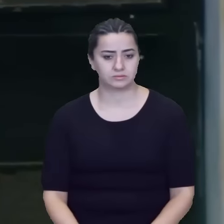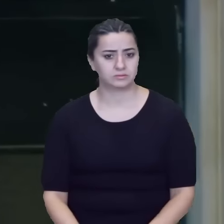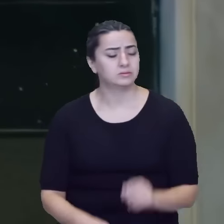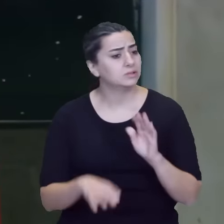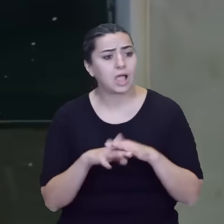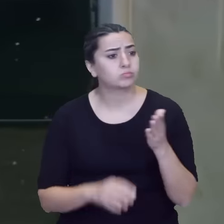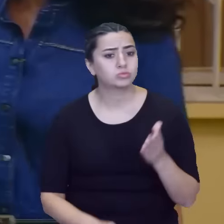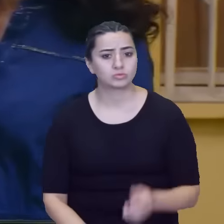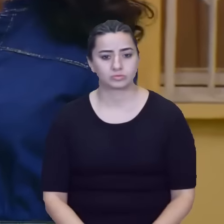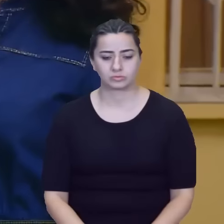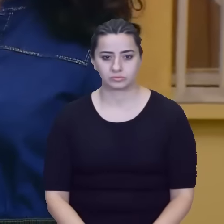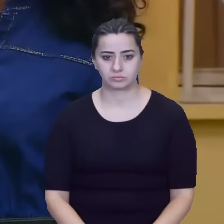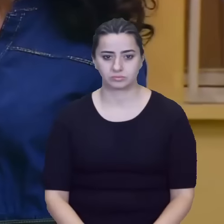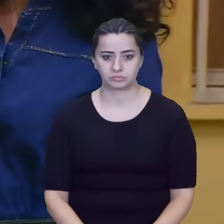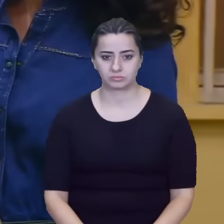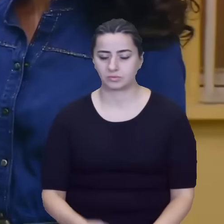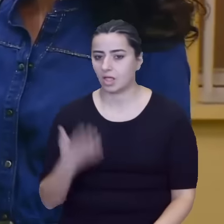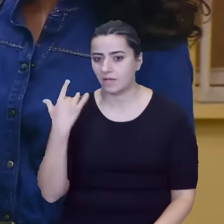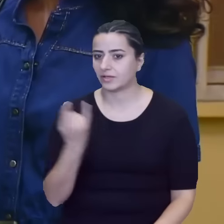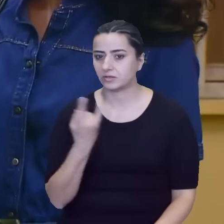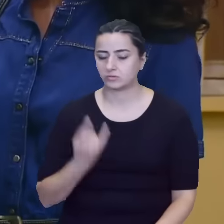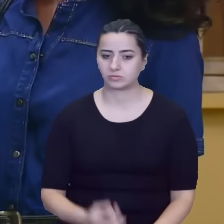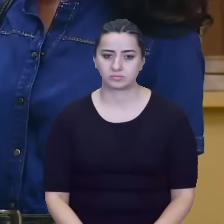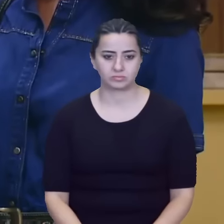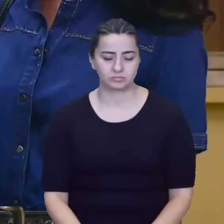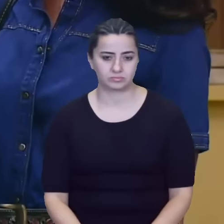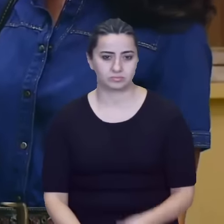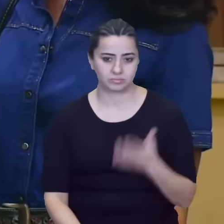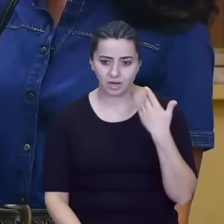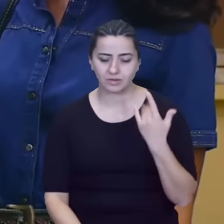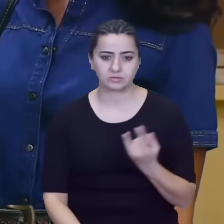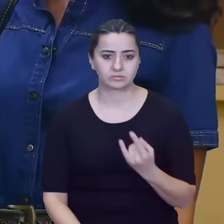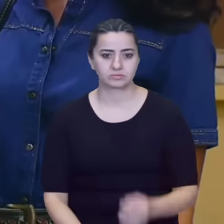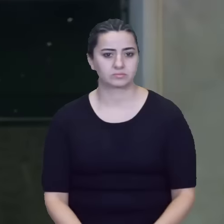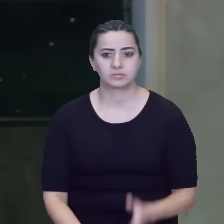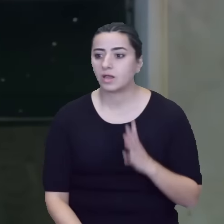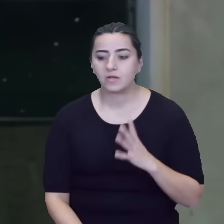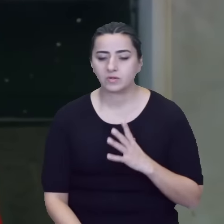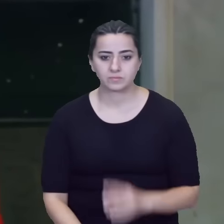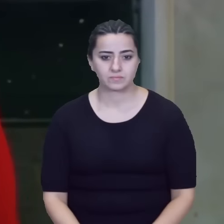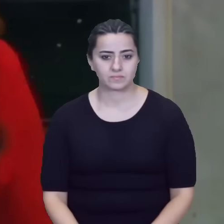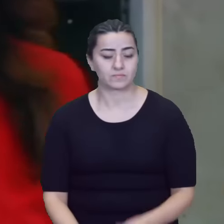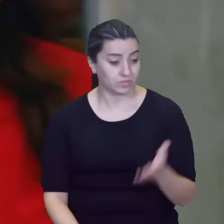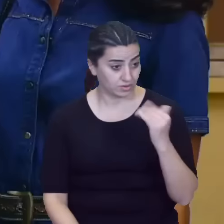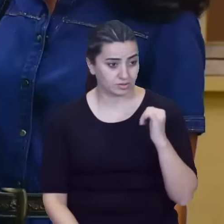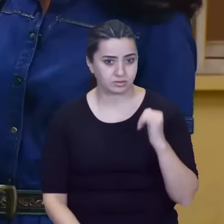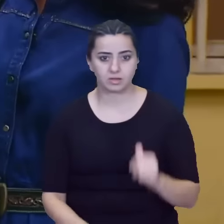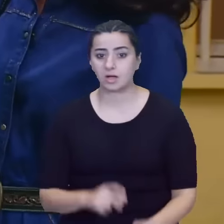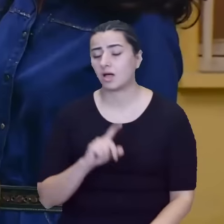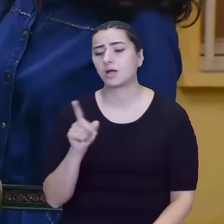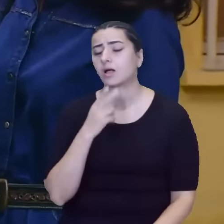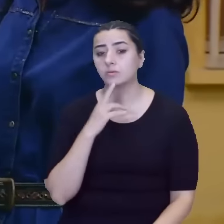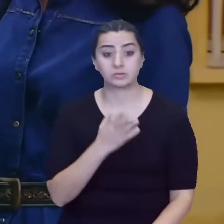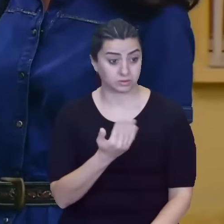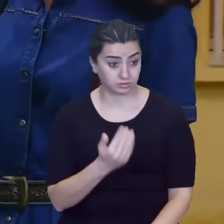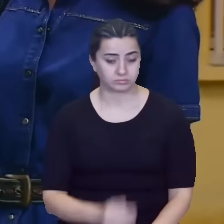Ne yapıyorsun kuşla? Havalandı dedim. Yani biraz havalansın diye çıkardım. Ne var? Ver onu bana. Abla şey